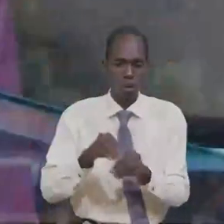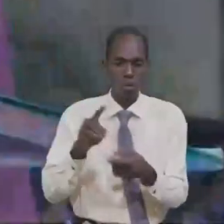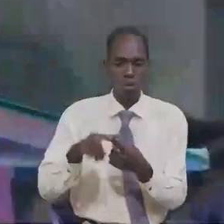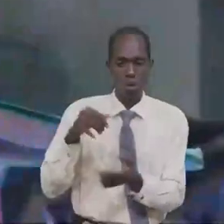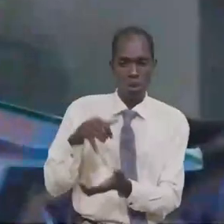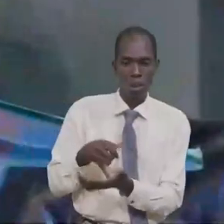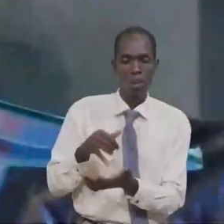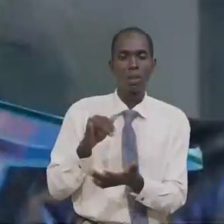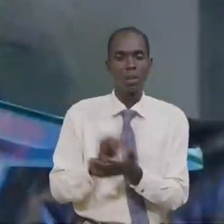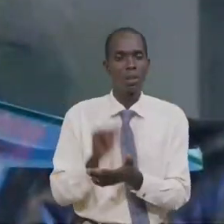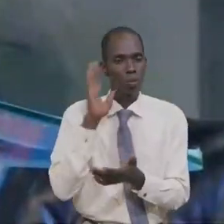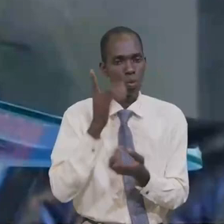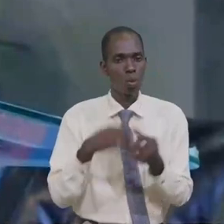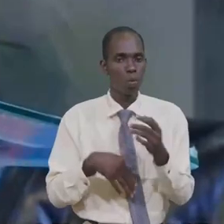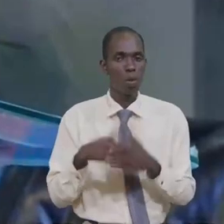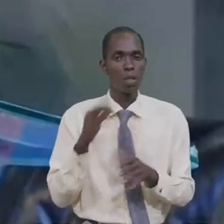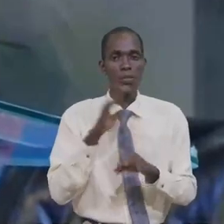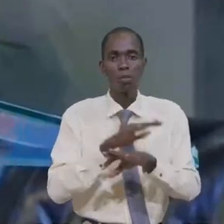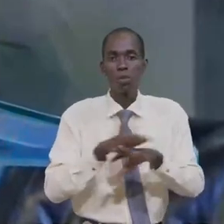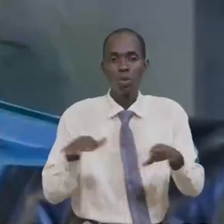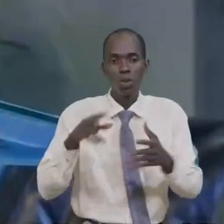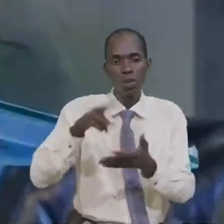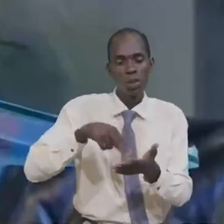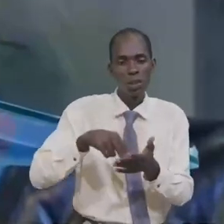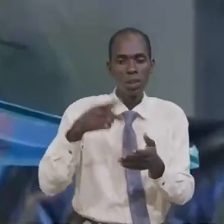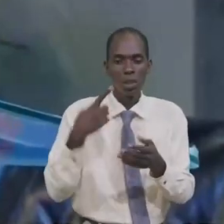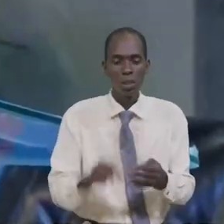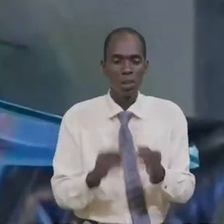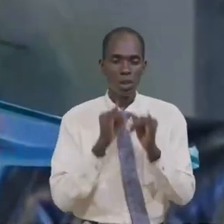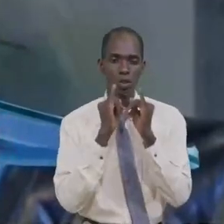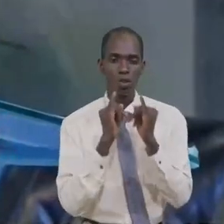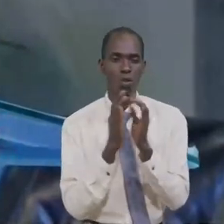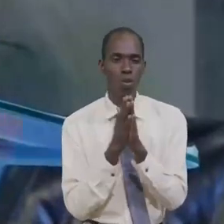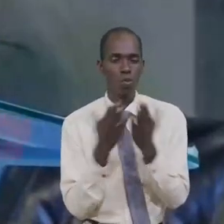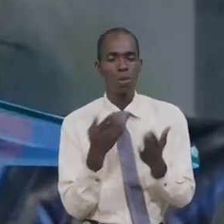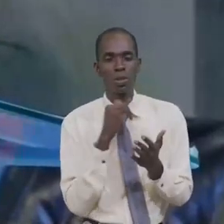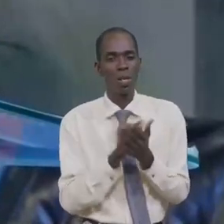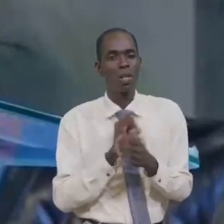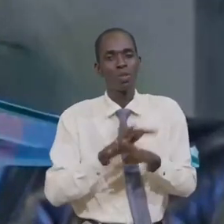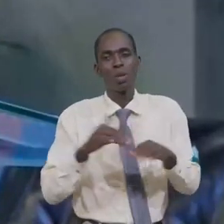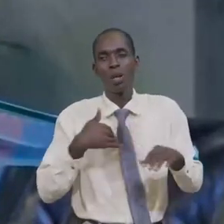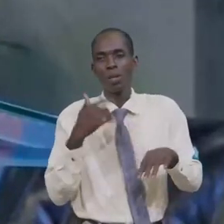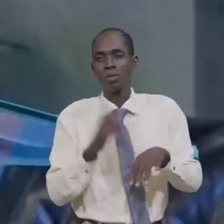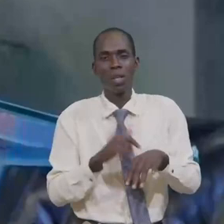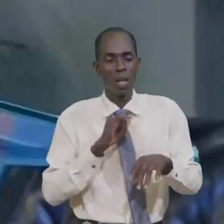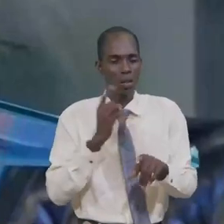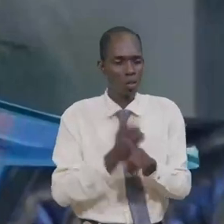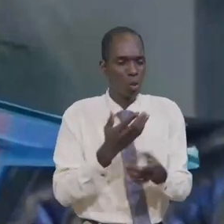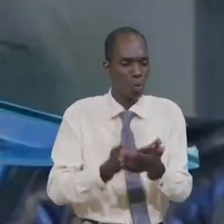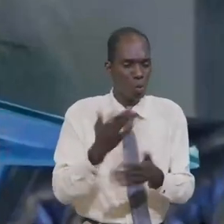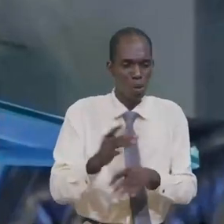si tu ne lis pas le manuel et tu dis je n'ai pas de temps pour le manuel l'ordinateur maintenant je vais l'utiliser ou le